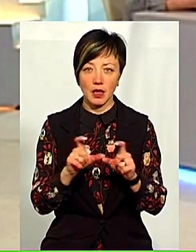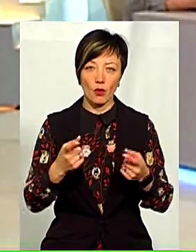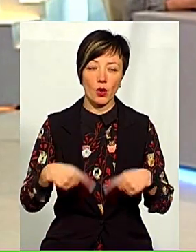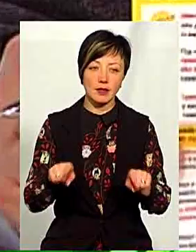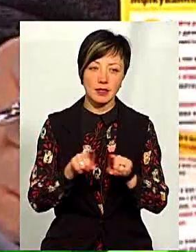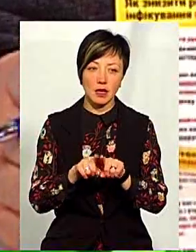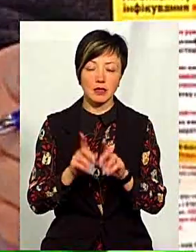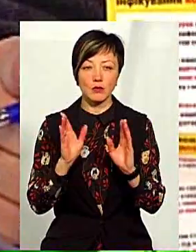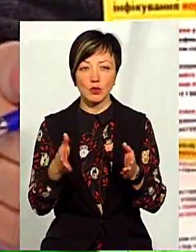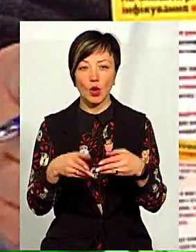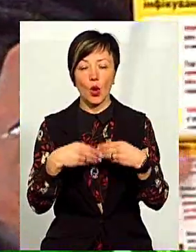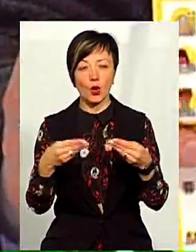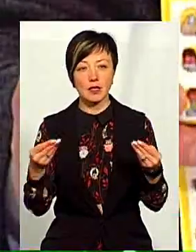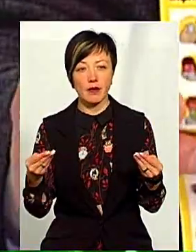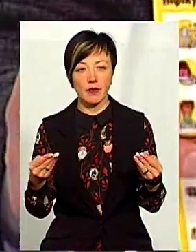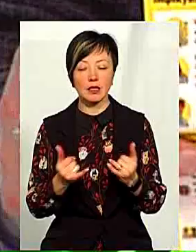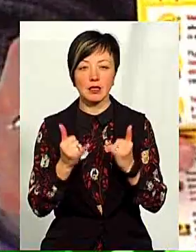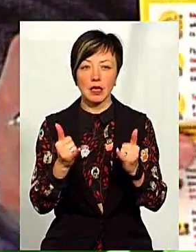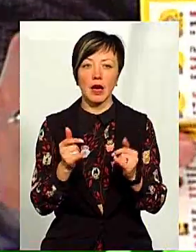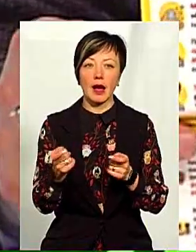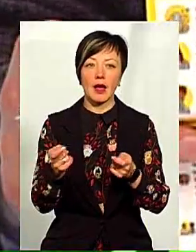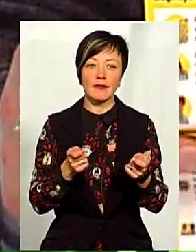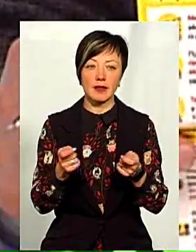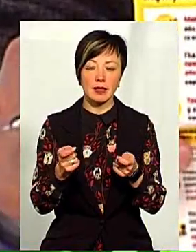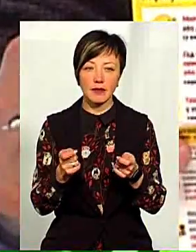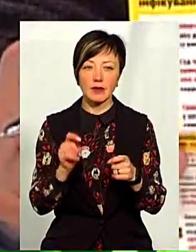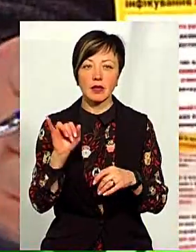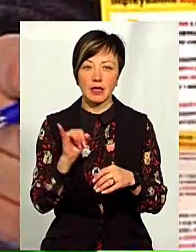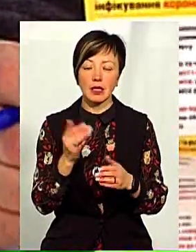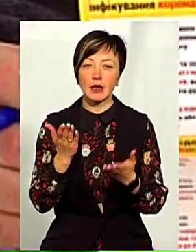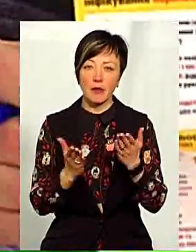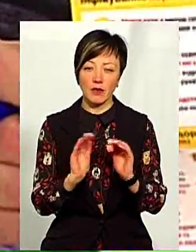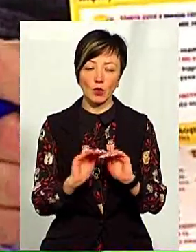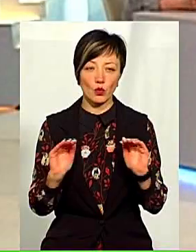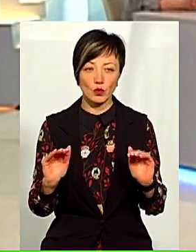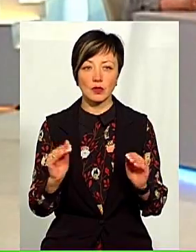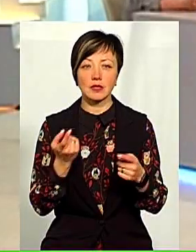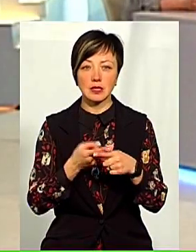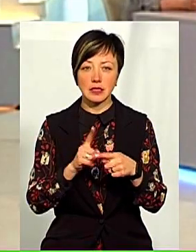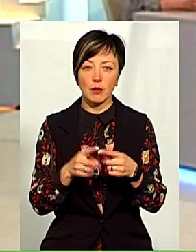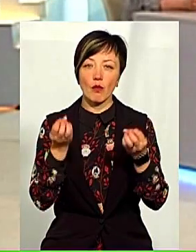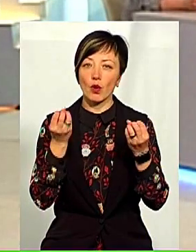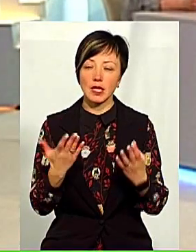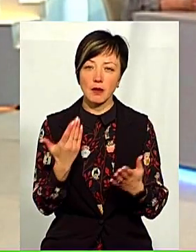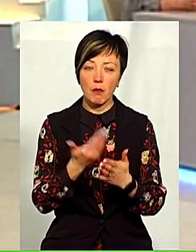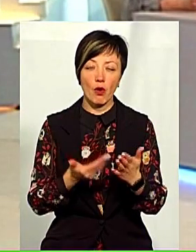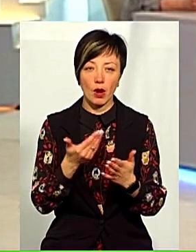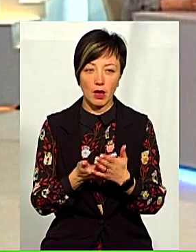організацій будуть роздавати для керівників, ну і, напевно, і учнів. Це такі простенькі